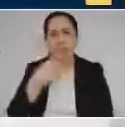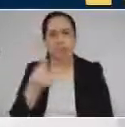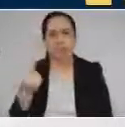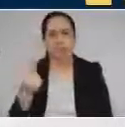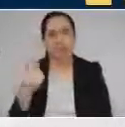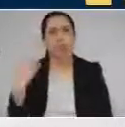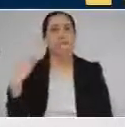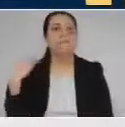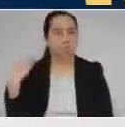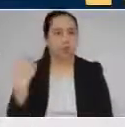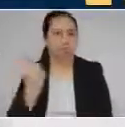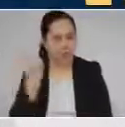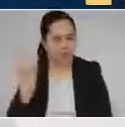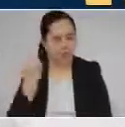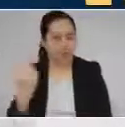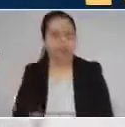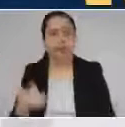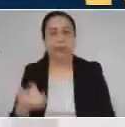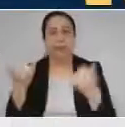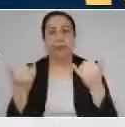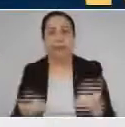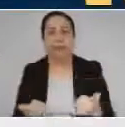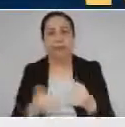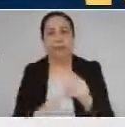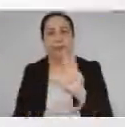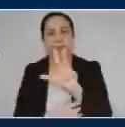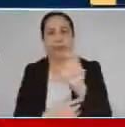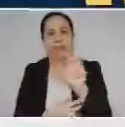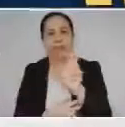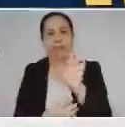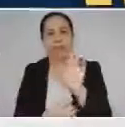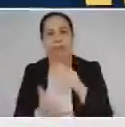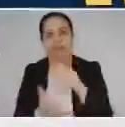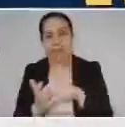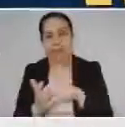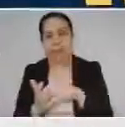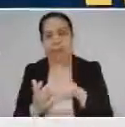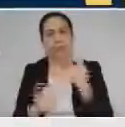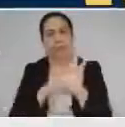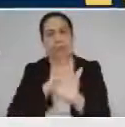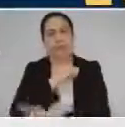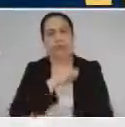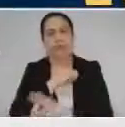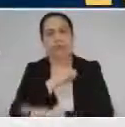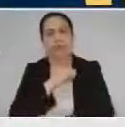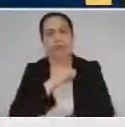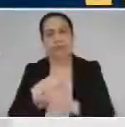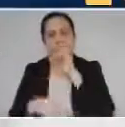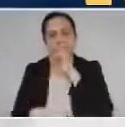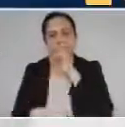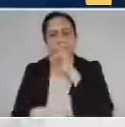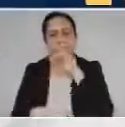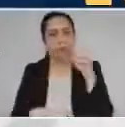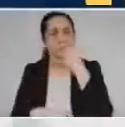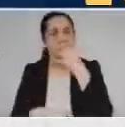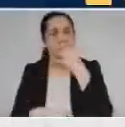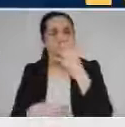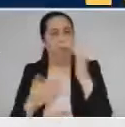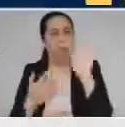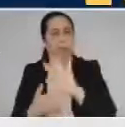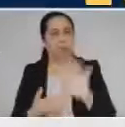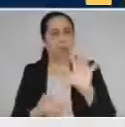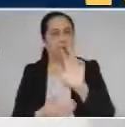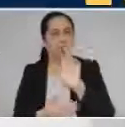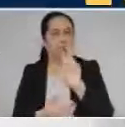na hindi pa napapatunayang nakakagamot ng COVID-19. Ayon pa sa grupo, dapat iwasan ang pagbibigay ng nasabing gamot